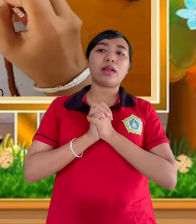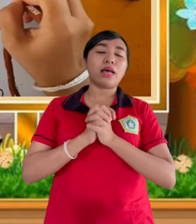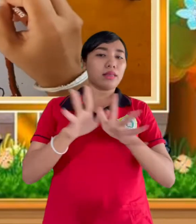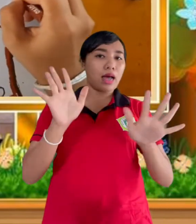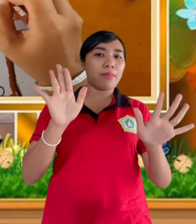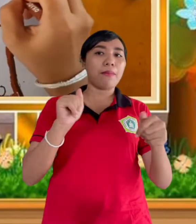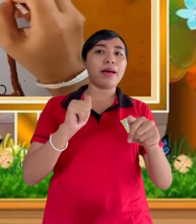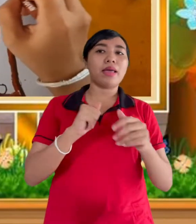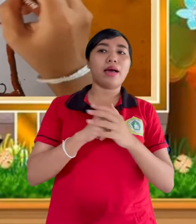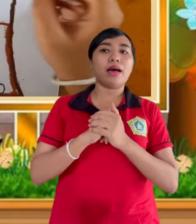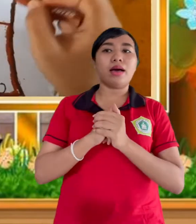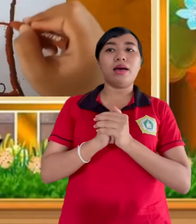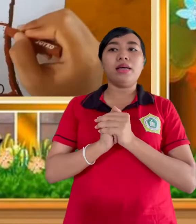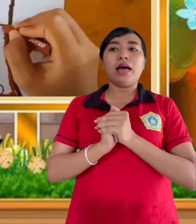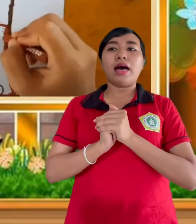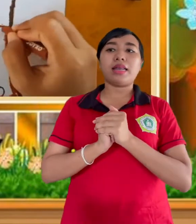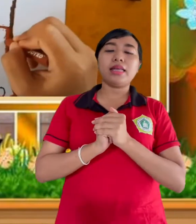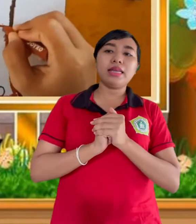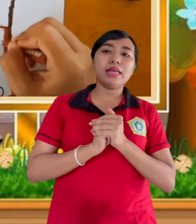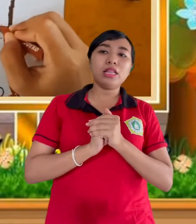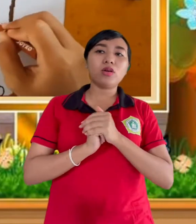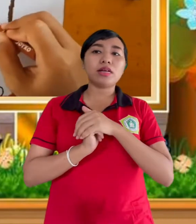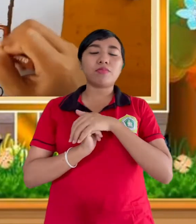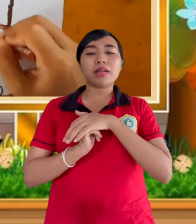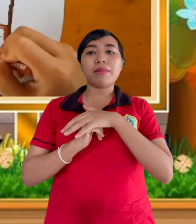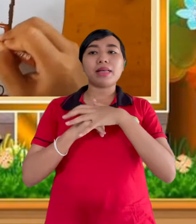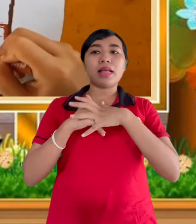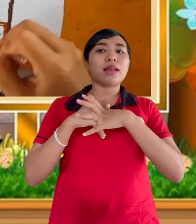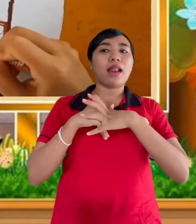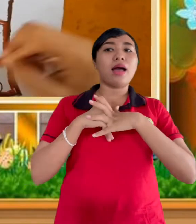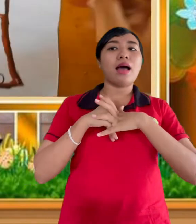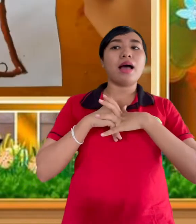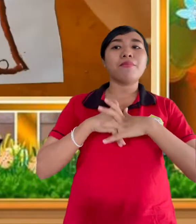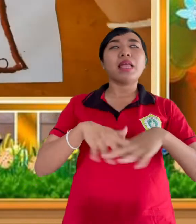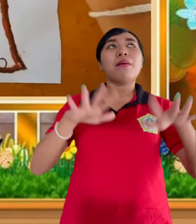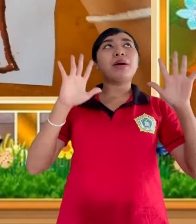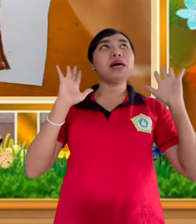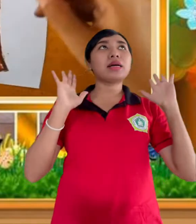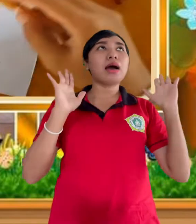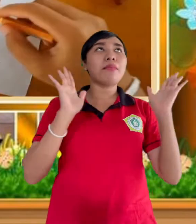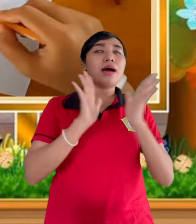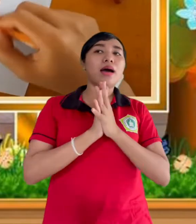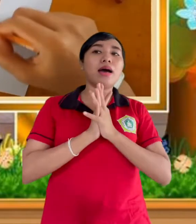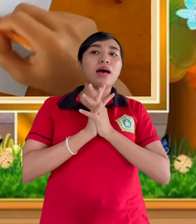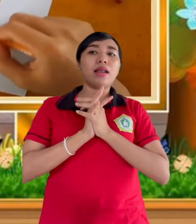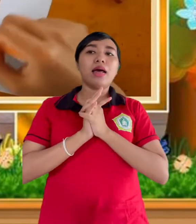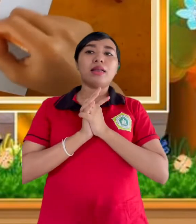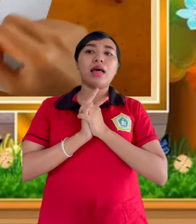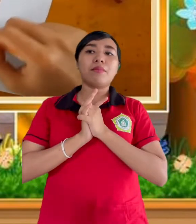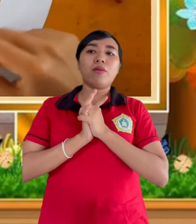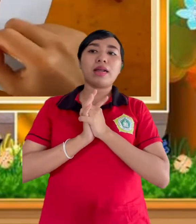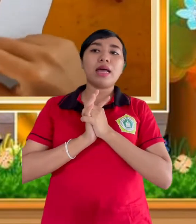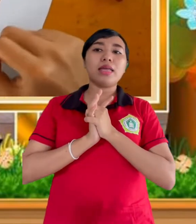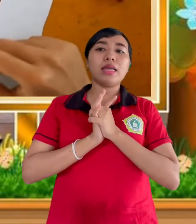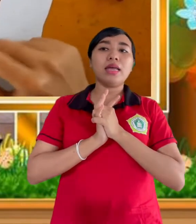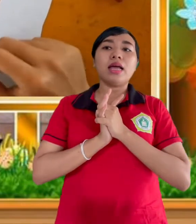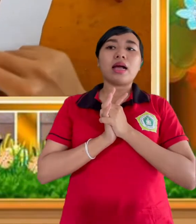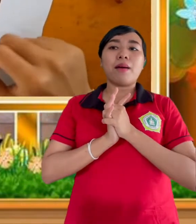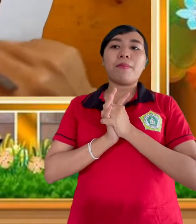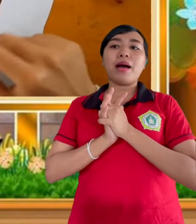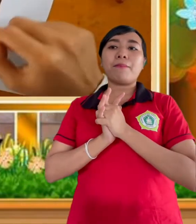pensil warna, tidak apa-apa ya. Hari ini tugas pertama kita adalah menggambar dan